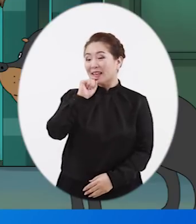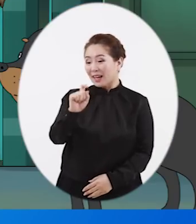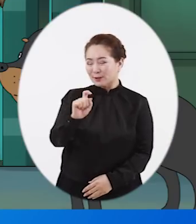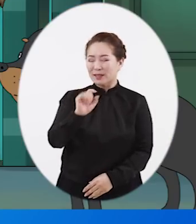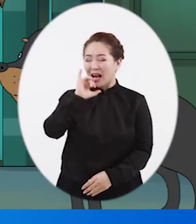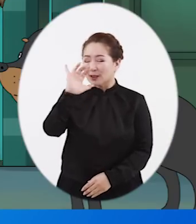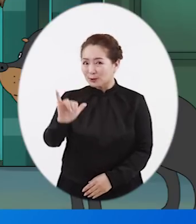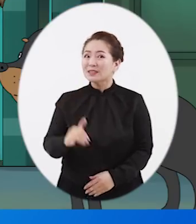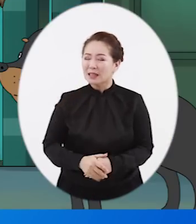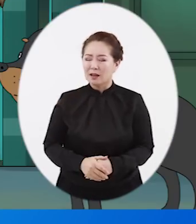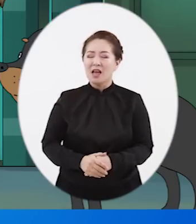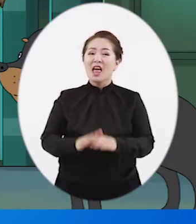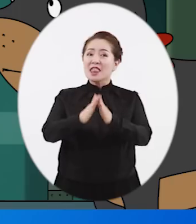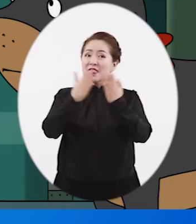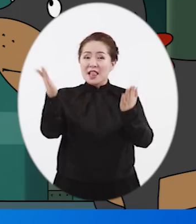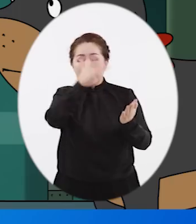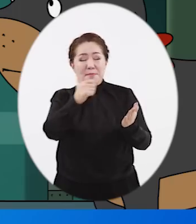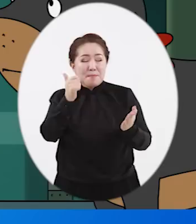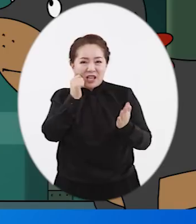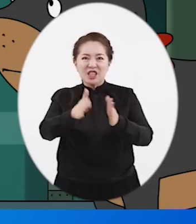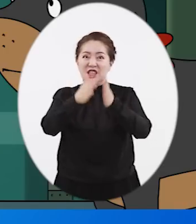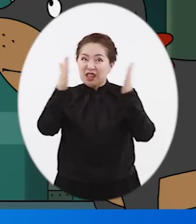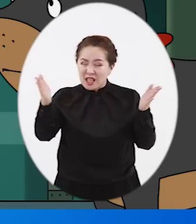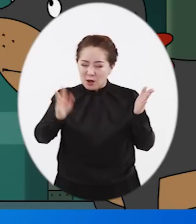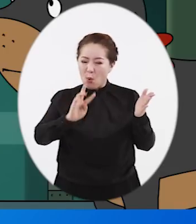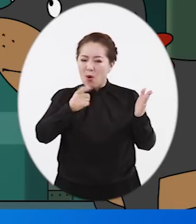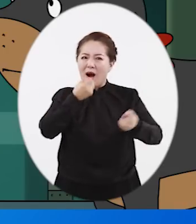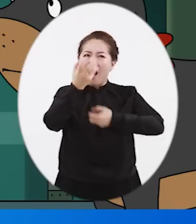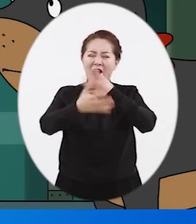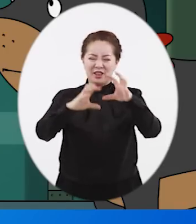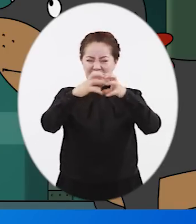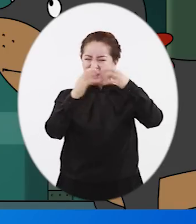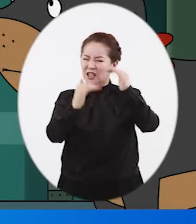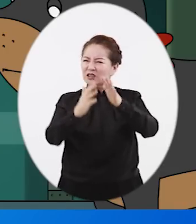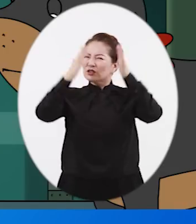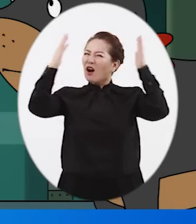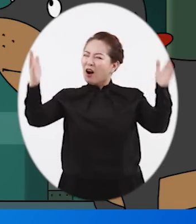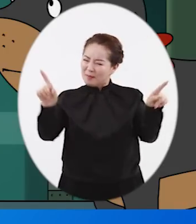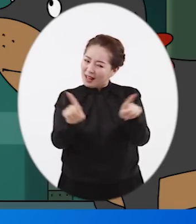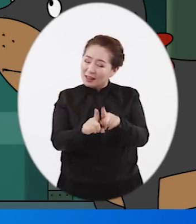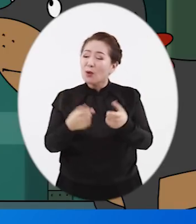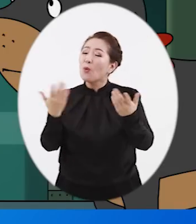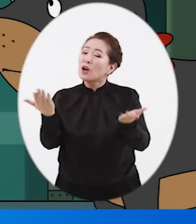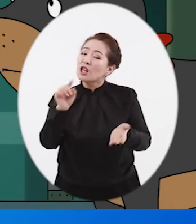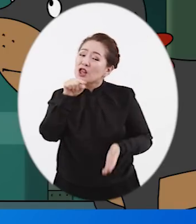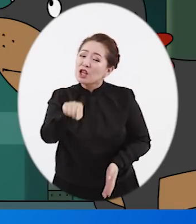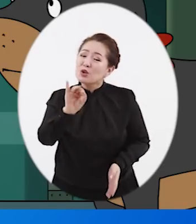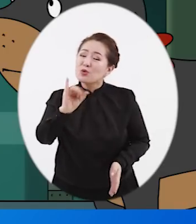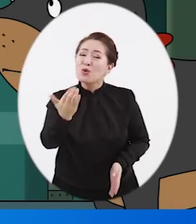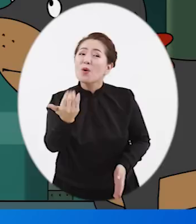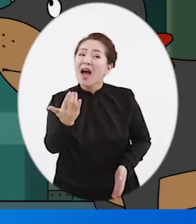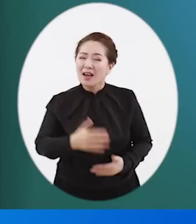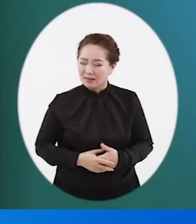За яах вэ? Тэгвэл би хэлье. Дэлгэх бие нь дэлмийн жинэ. Дэлгэрэх үг нь дэлхийн жинэ. Тэр